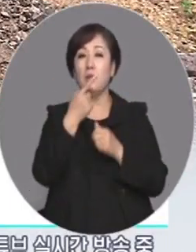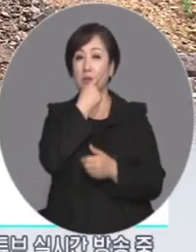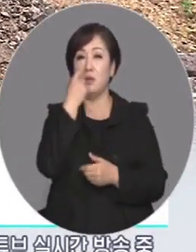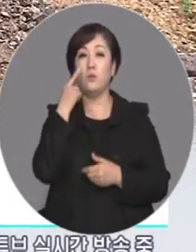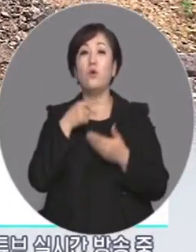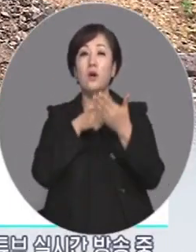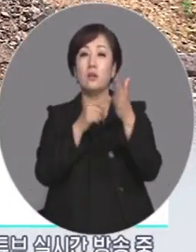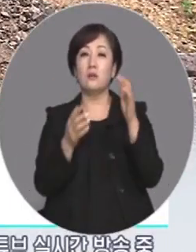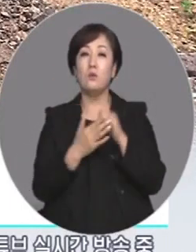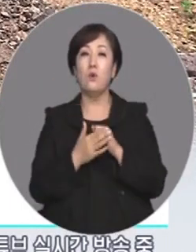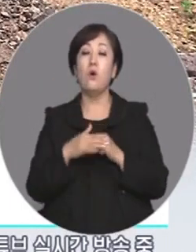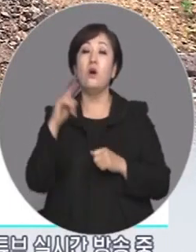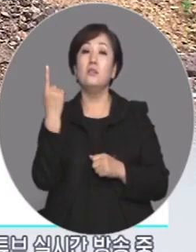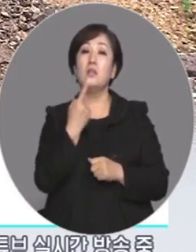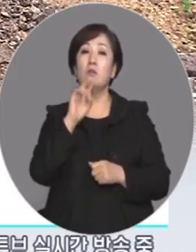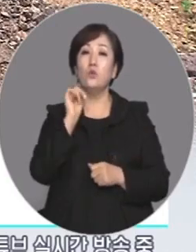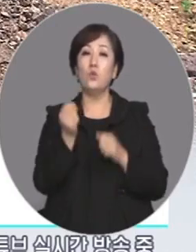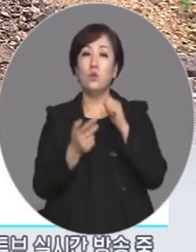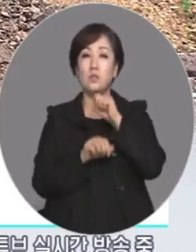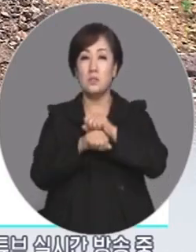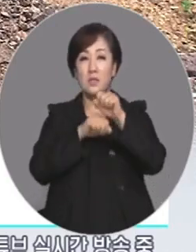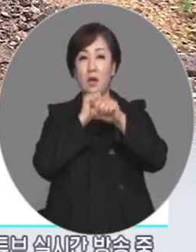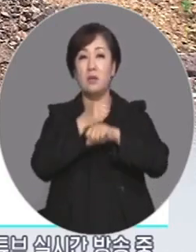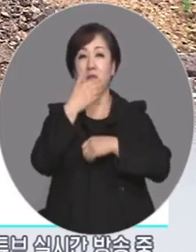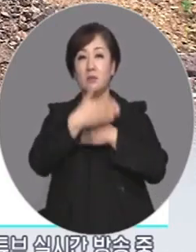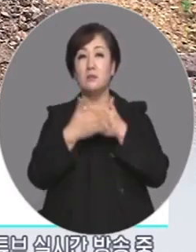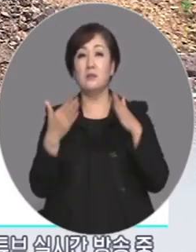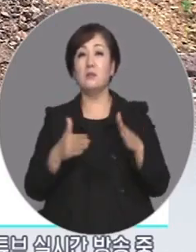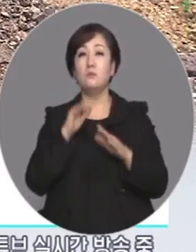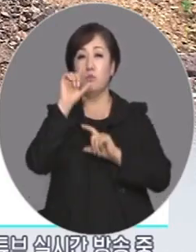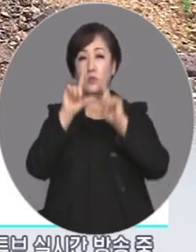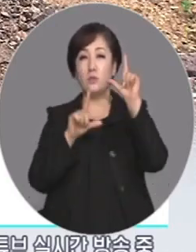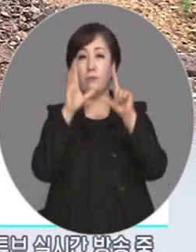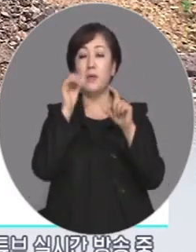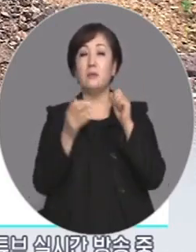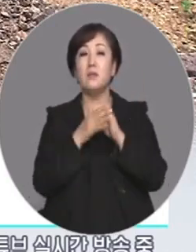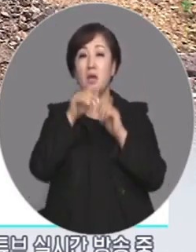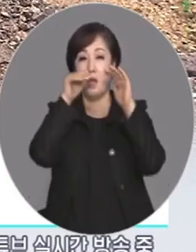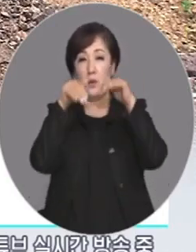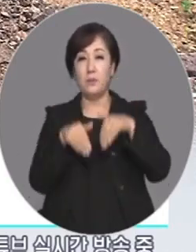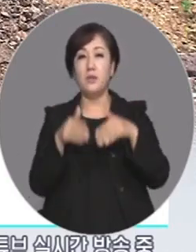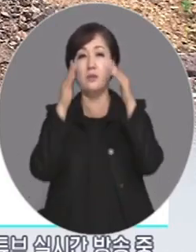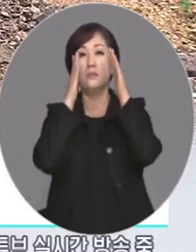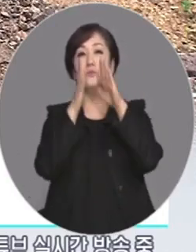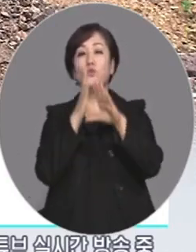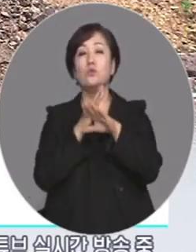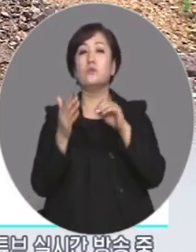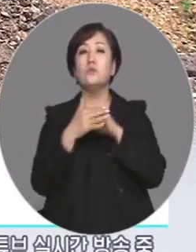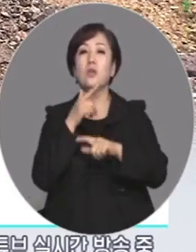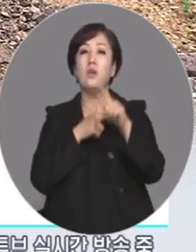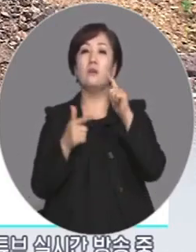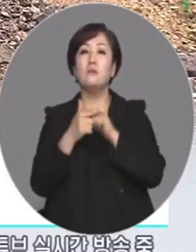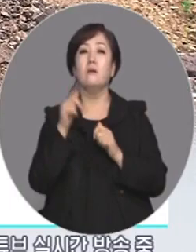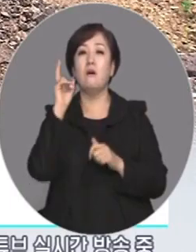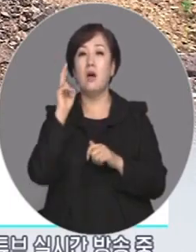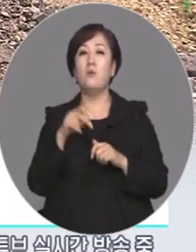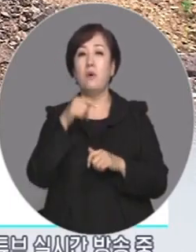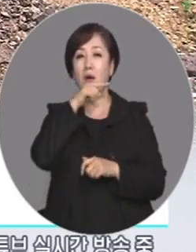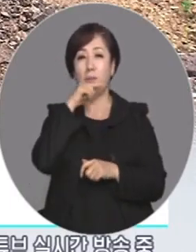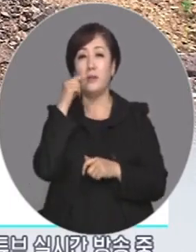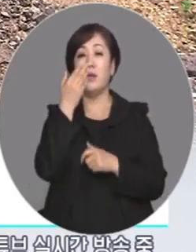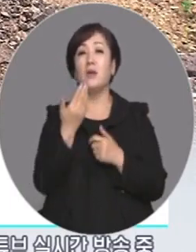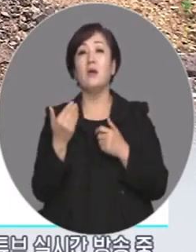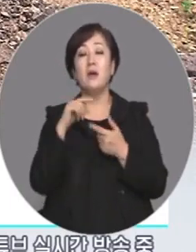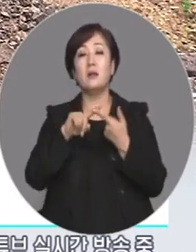확인해 보니 수천 톤의 토사가 쌓인 모습이 포착됐는데 장마철 토사 유실로 인한 피해가 우려됩니다.